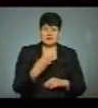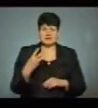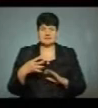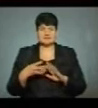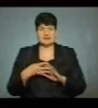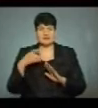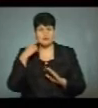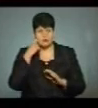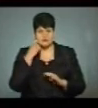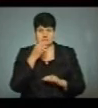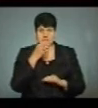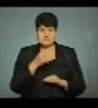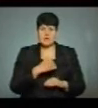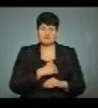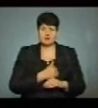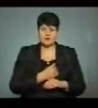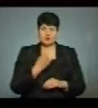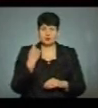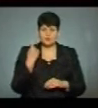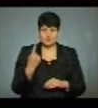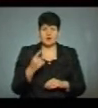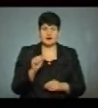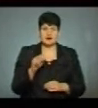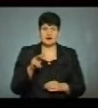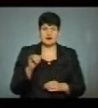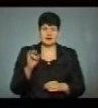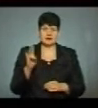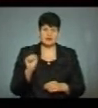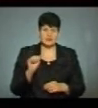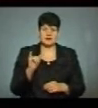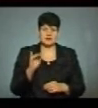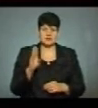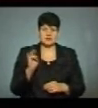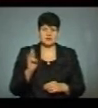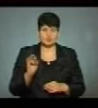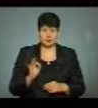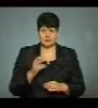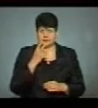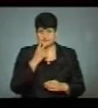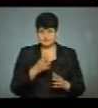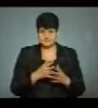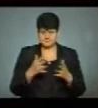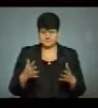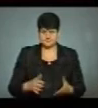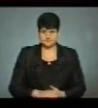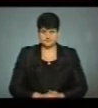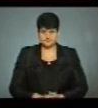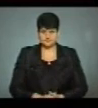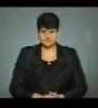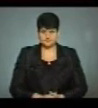39 років. Про це розповіла вдова одного з них – Аліна Іщенко. Більше про випадок Діана Ярошенко